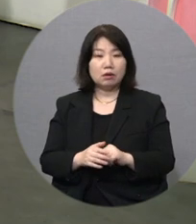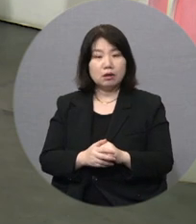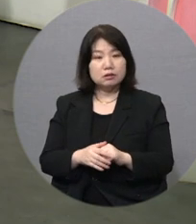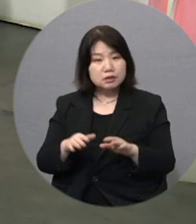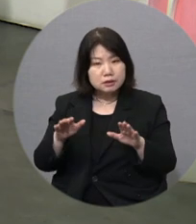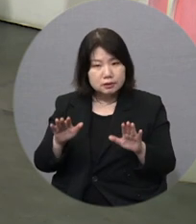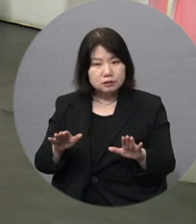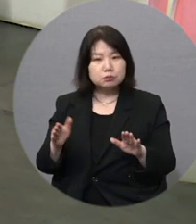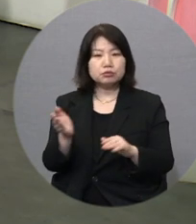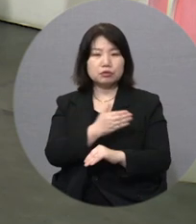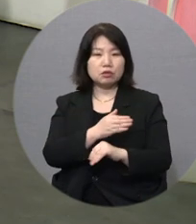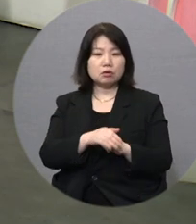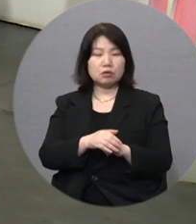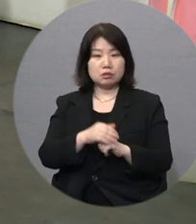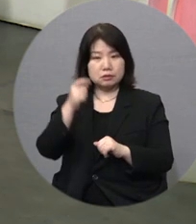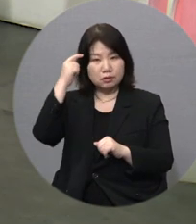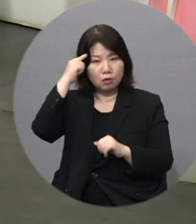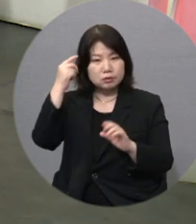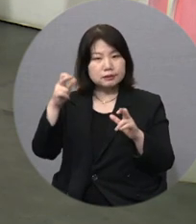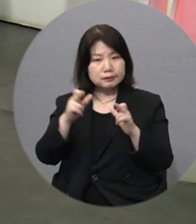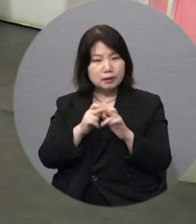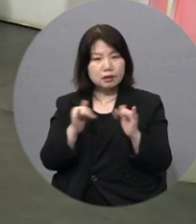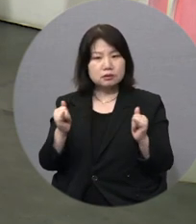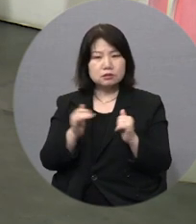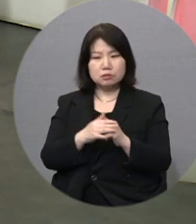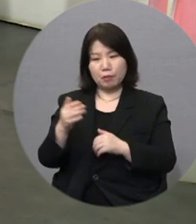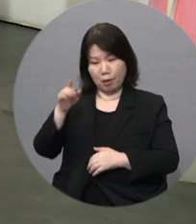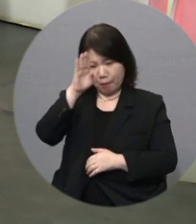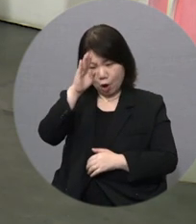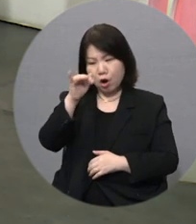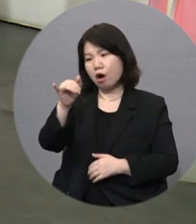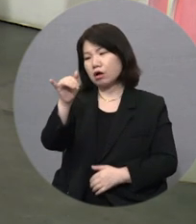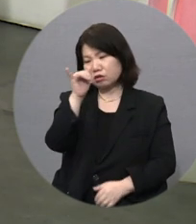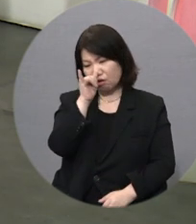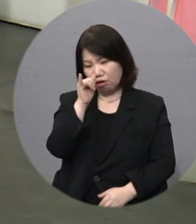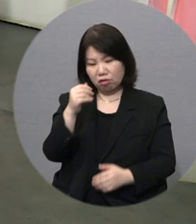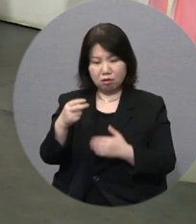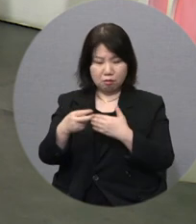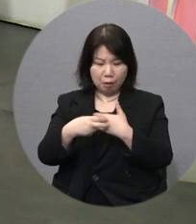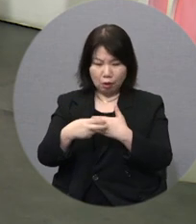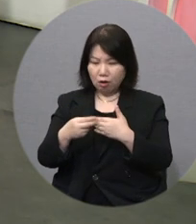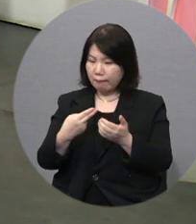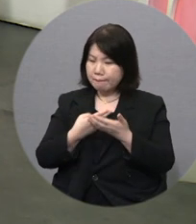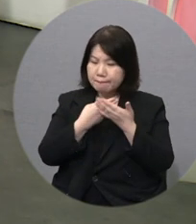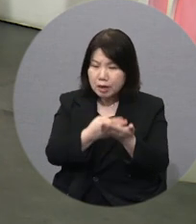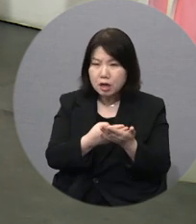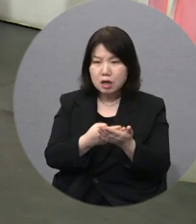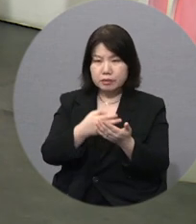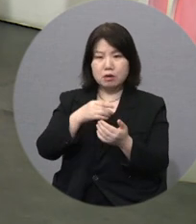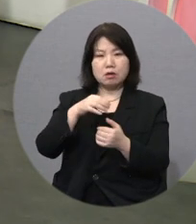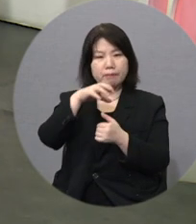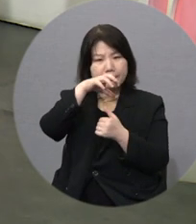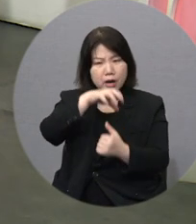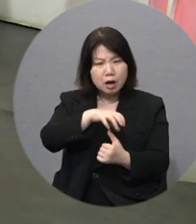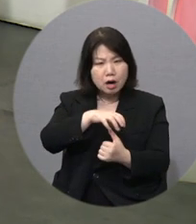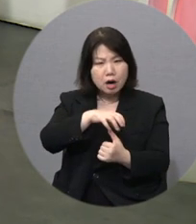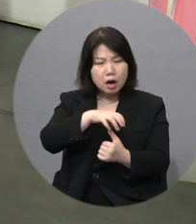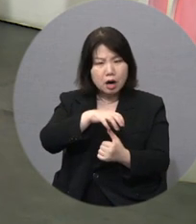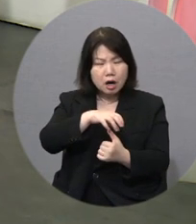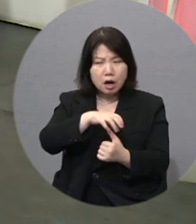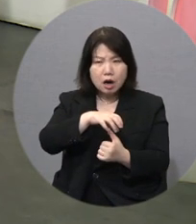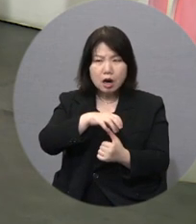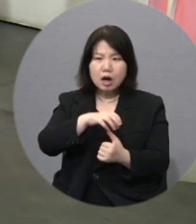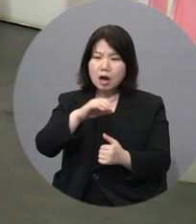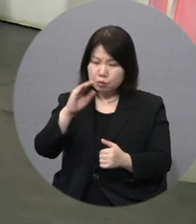어 정신장애인들이 단지 아프고 그래서 아프기 때문에 정신병원이나 정신 시설 들어가서 나오지 말아야